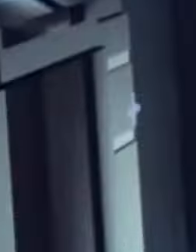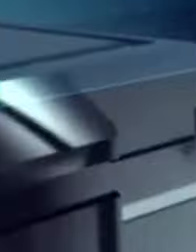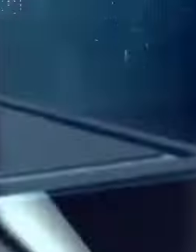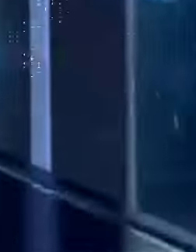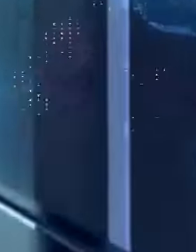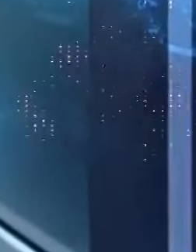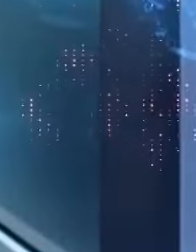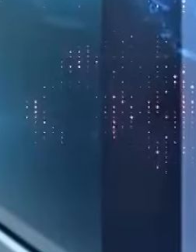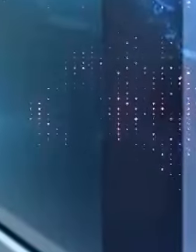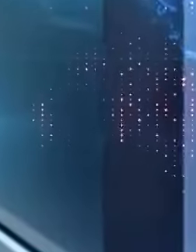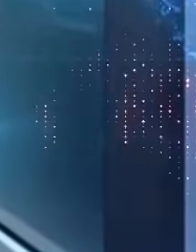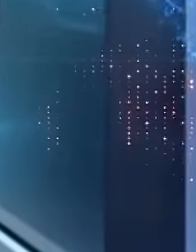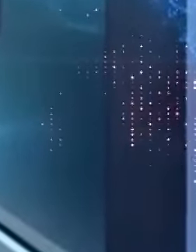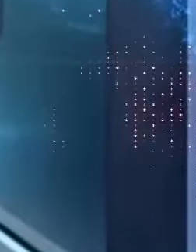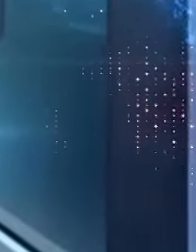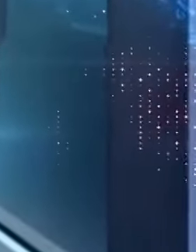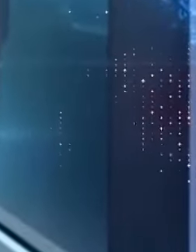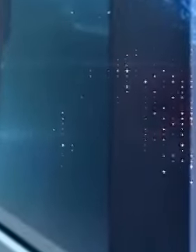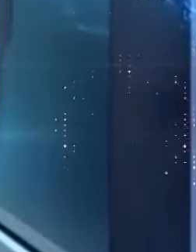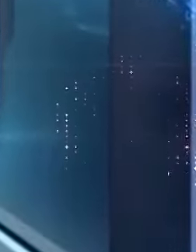Өмірбай, жетісу арнасы, Алматы облысы.